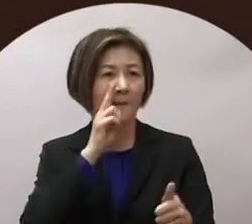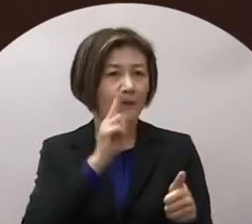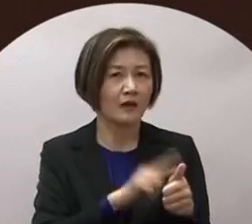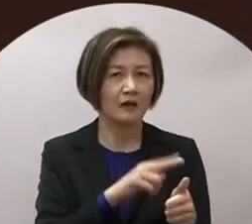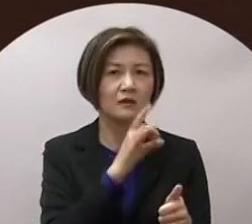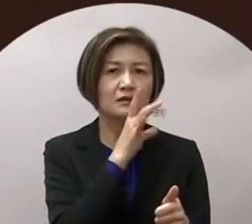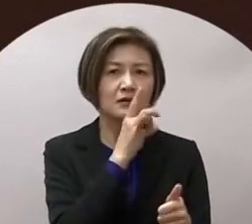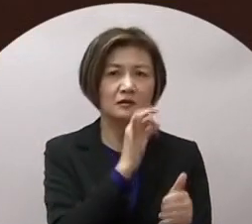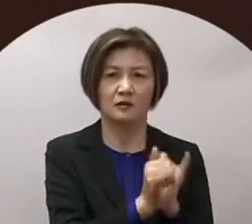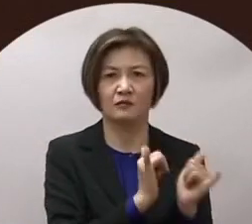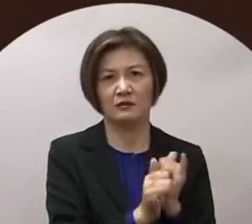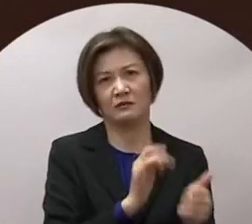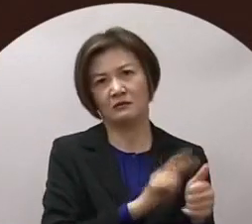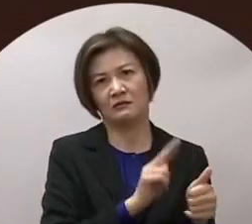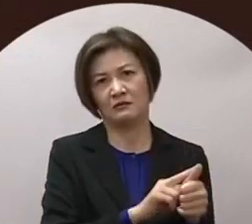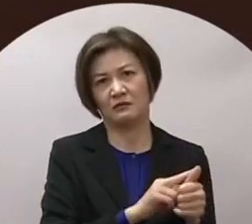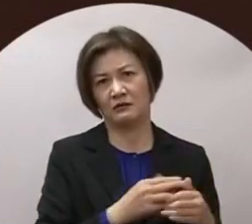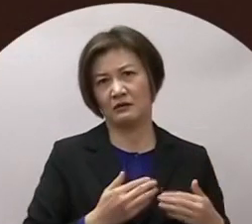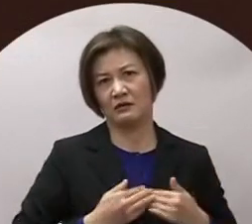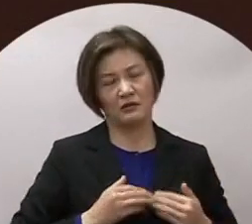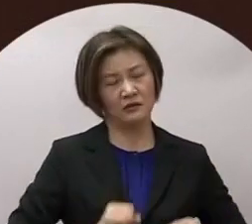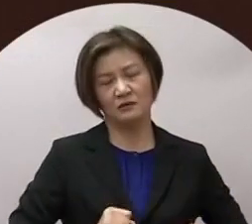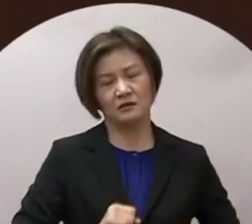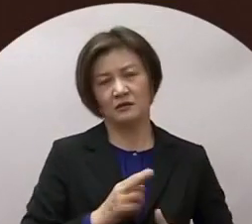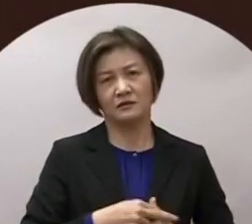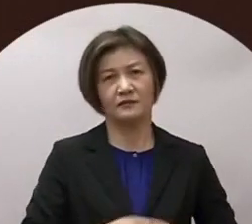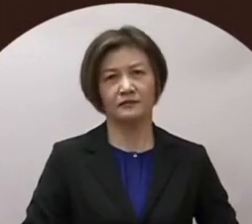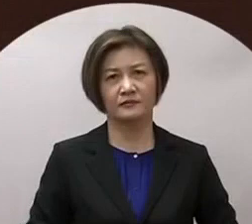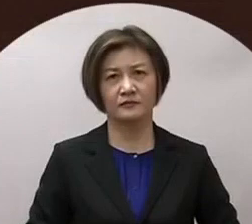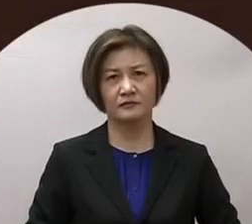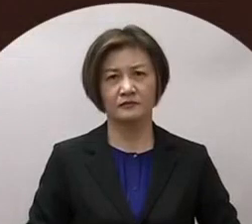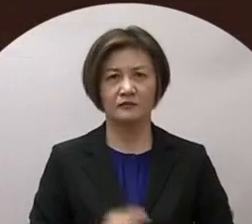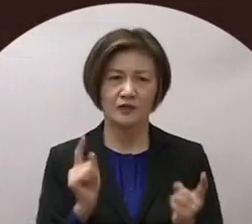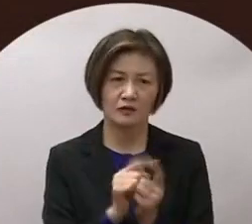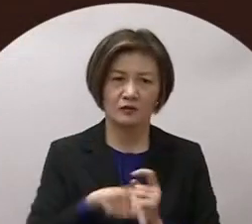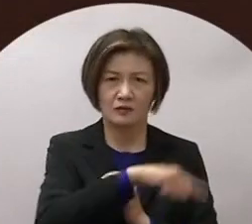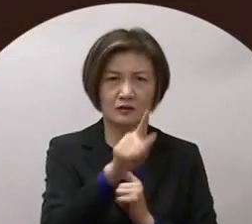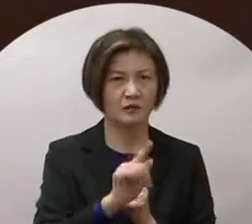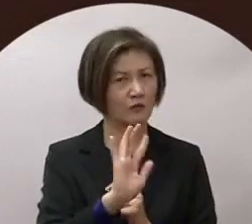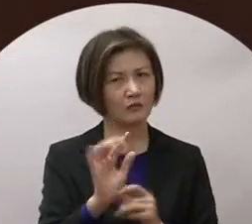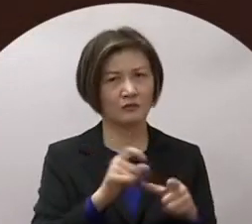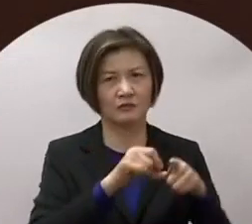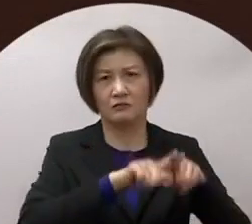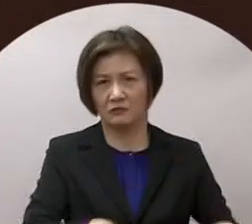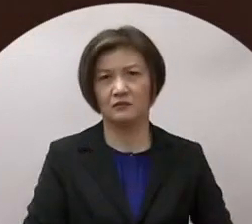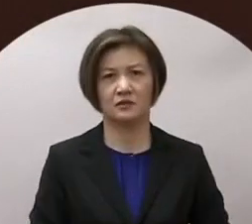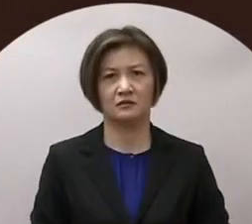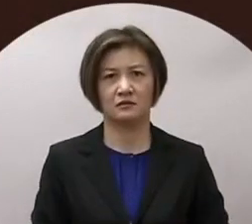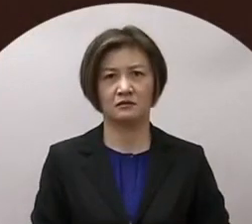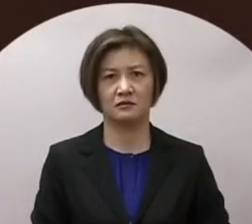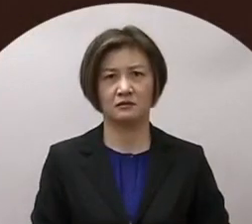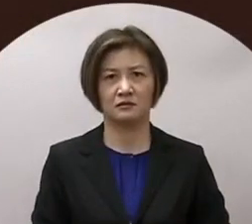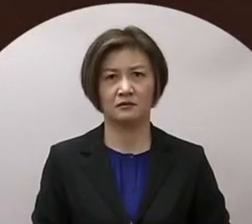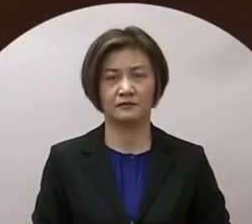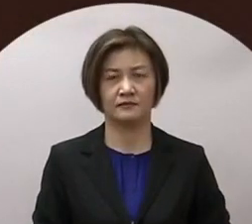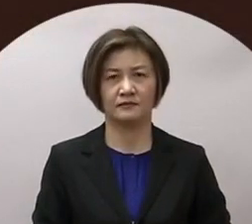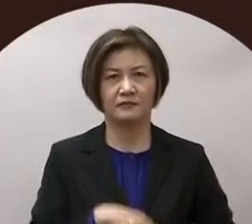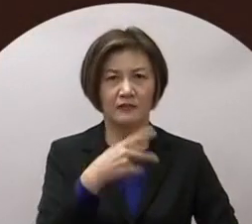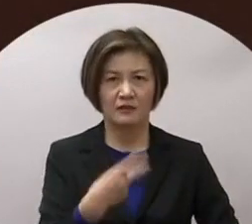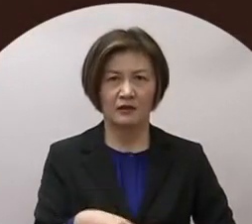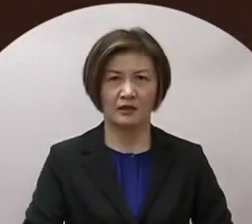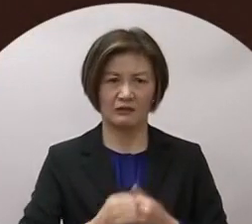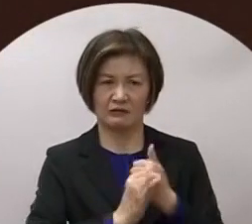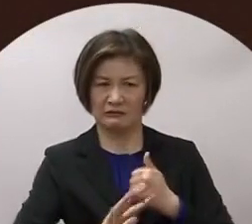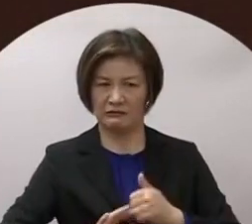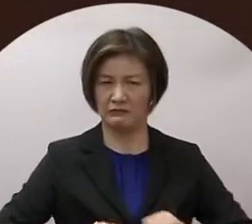用费发电，这对台中市民、对中部的人民来讲是非常的不公平，严重的影响